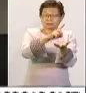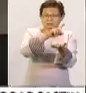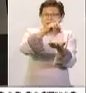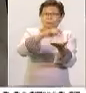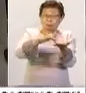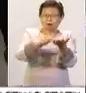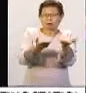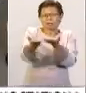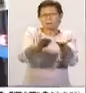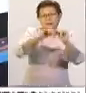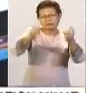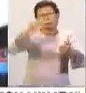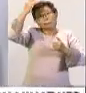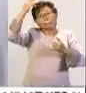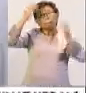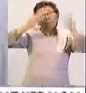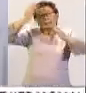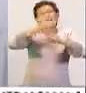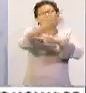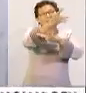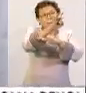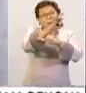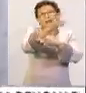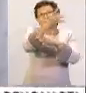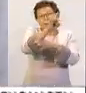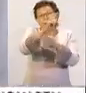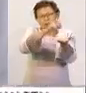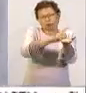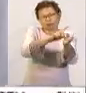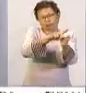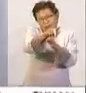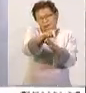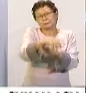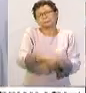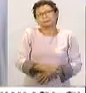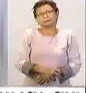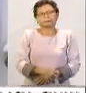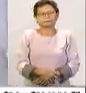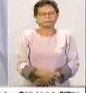berkhidmat untuk jemaah Malaysia. 18 daripadanya merupakan doktor pakar.